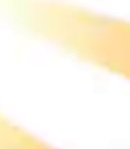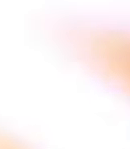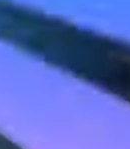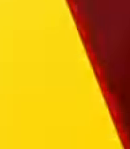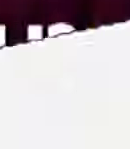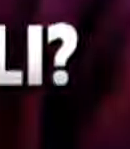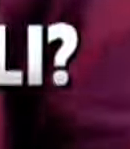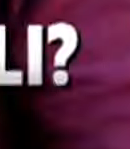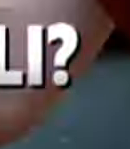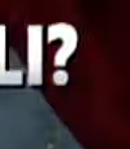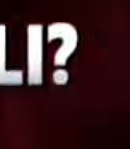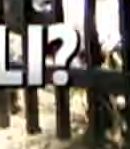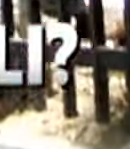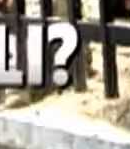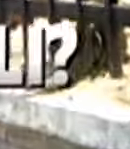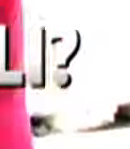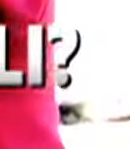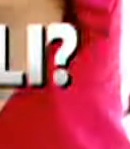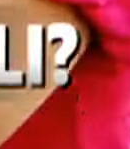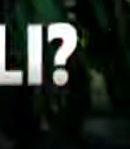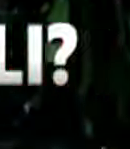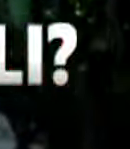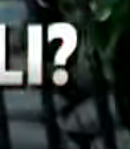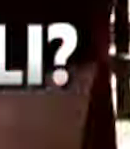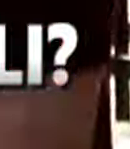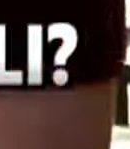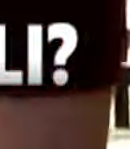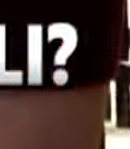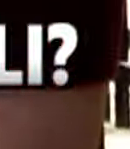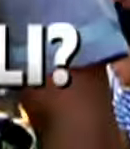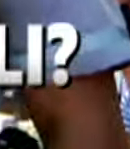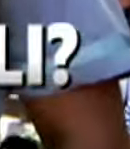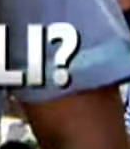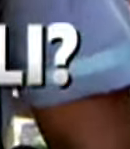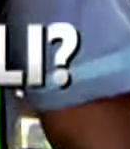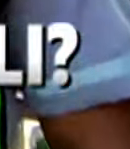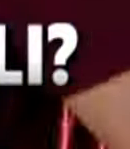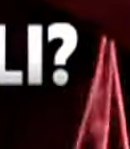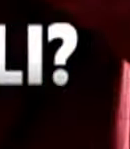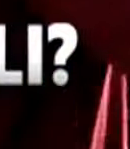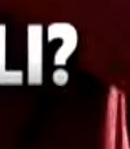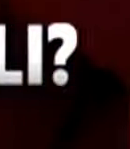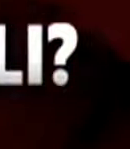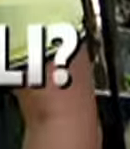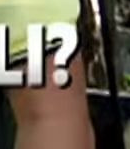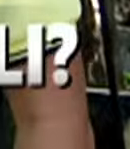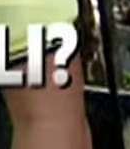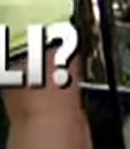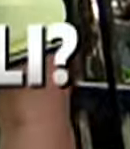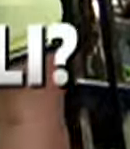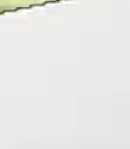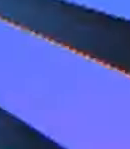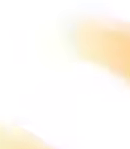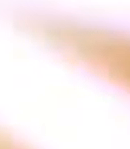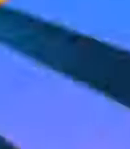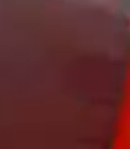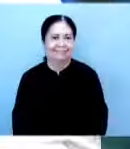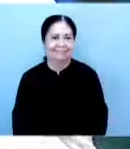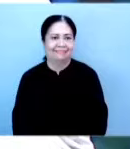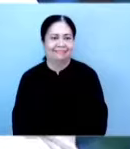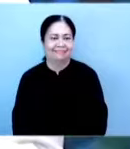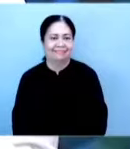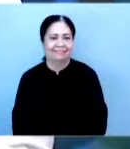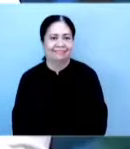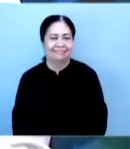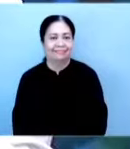ano-ano ba ang mga gustong isoli ng ating mga kapatid Tanong ko lang at segway naman tayo sa